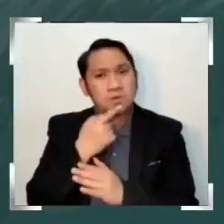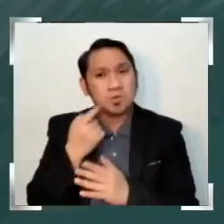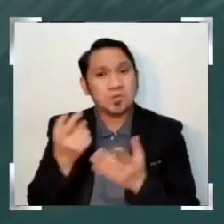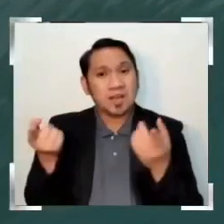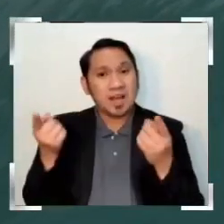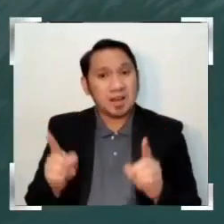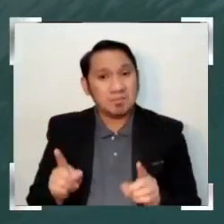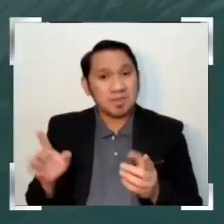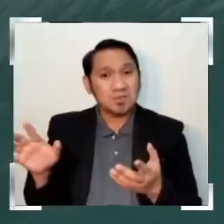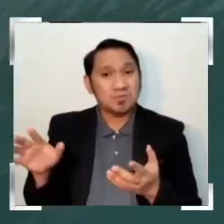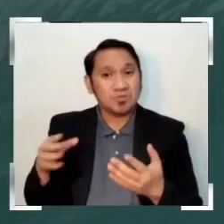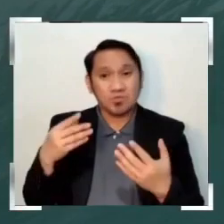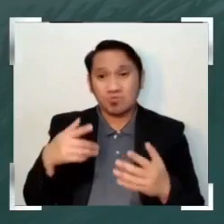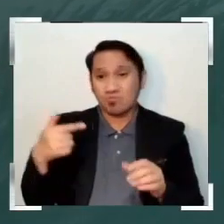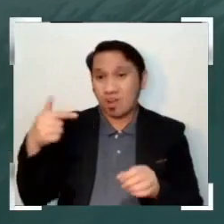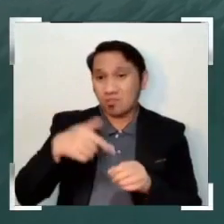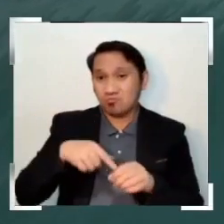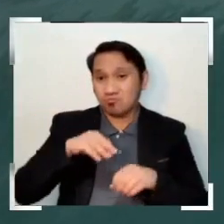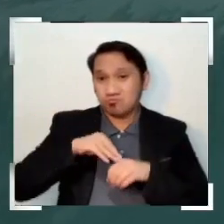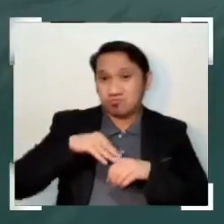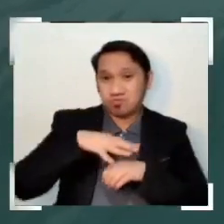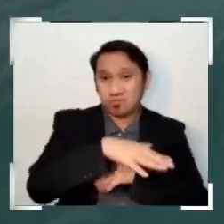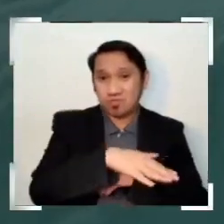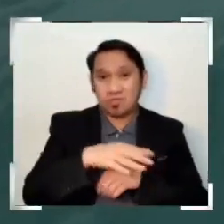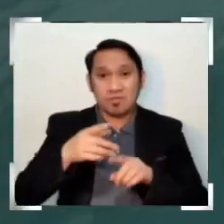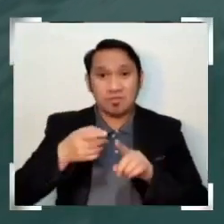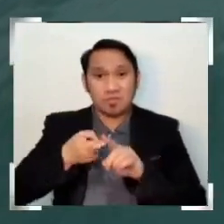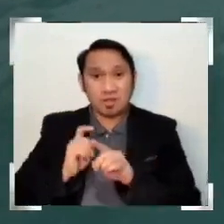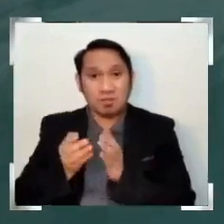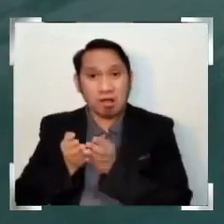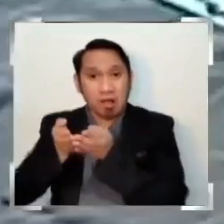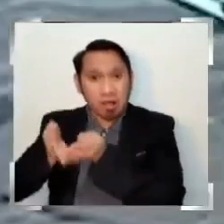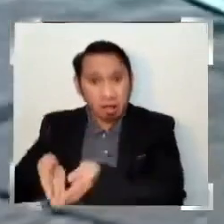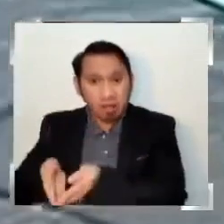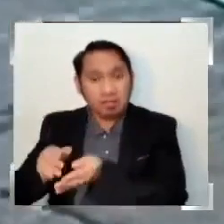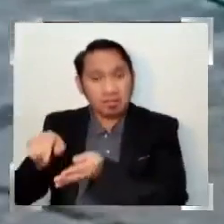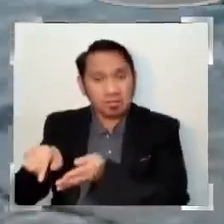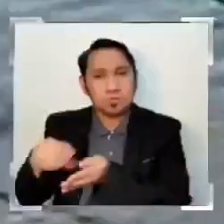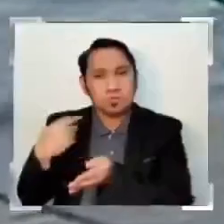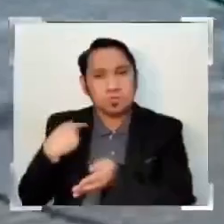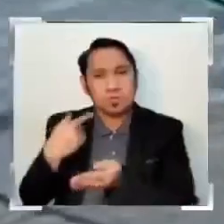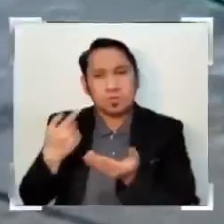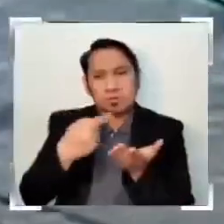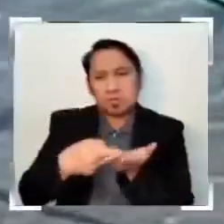MT Princess Empress. Saksi, si Cedric Castillo.